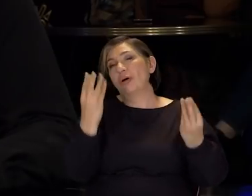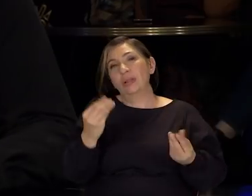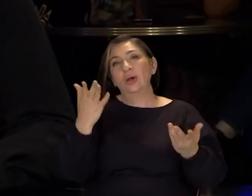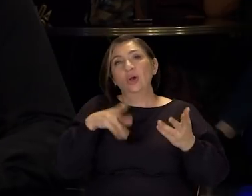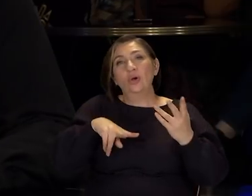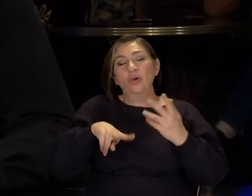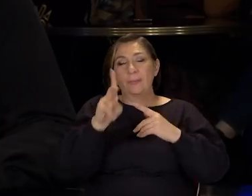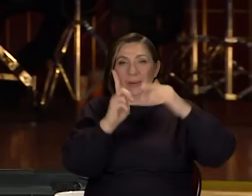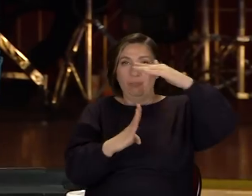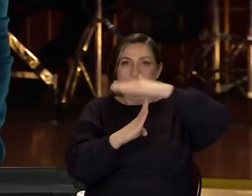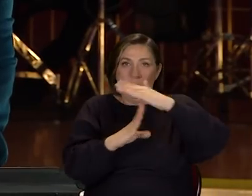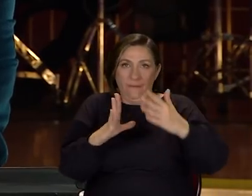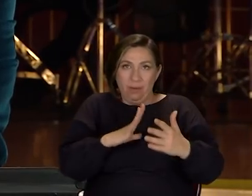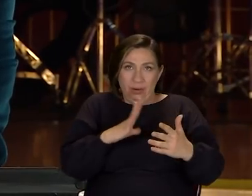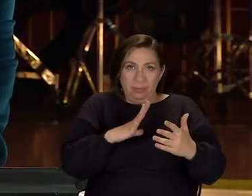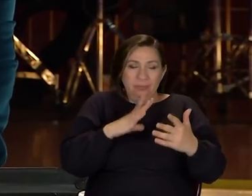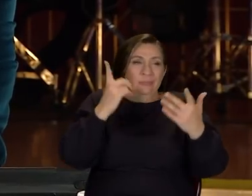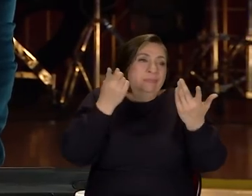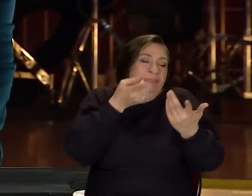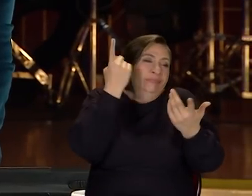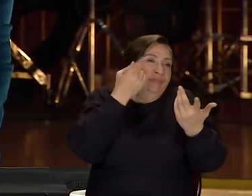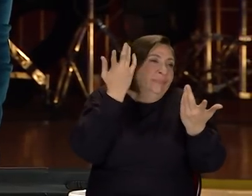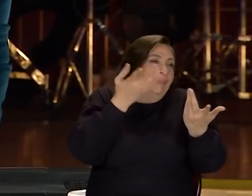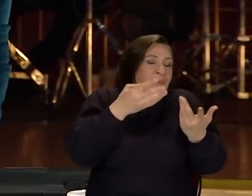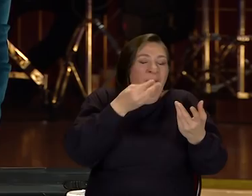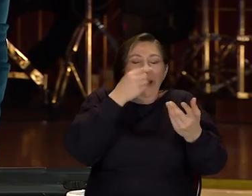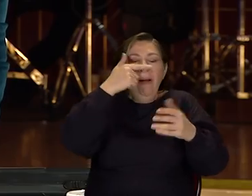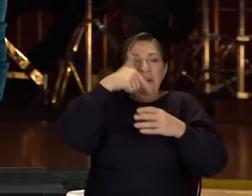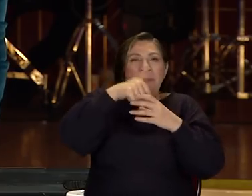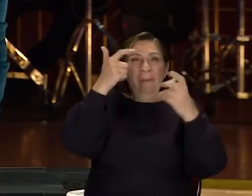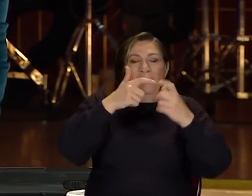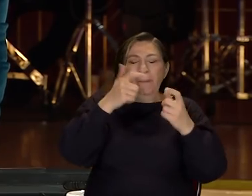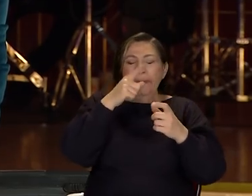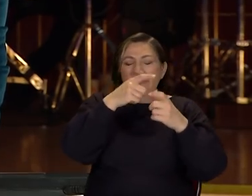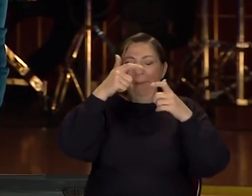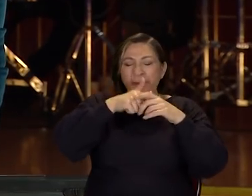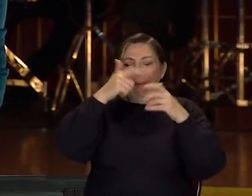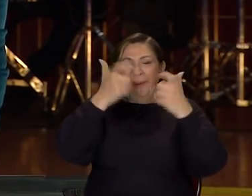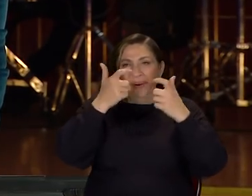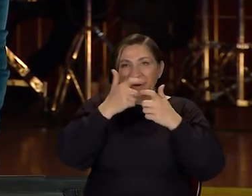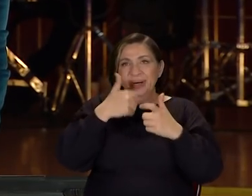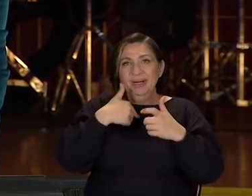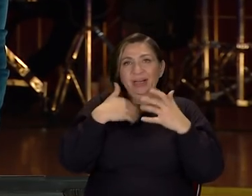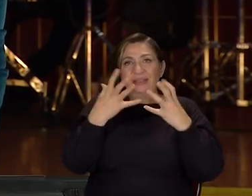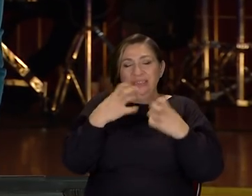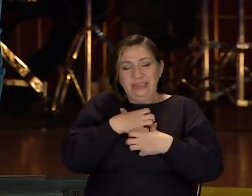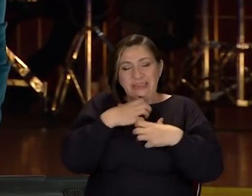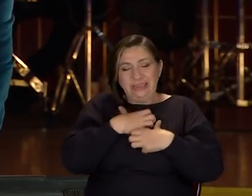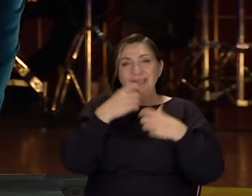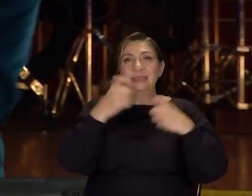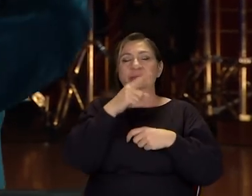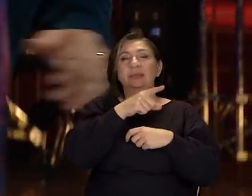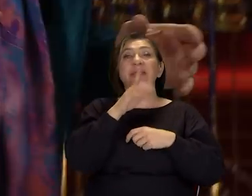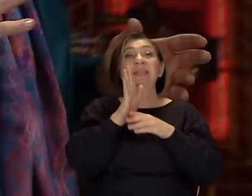Tabii yolda bir mola veriyorsun filan yerde filan şey tesislerinde. Hı hı. O şey tesisleri benim için en ıstıraplı şey.